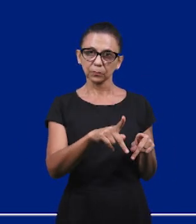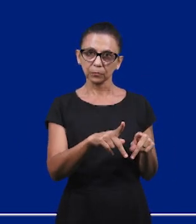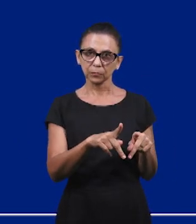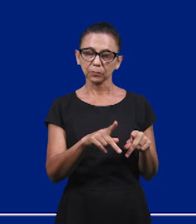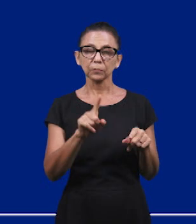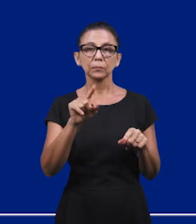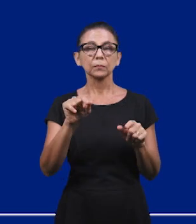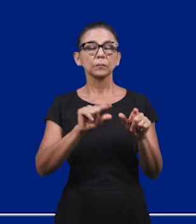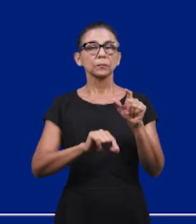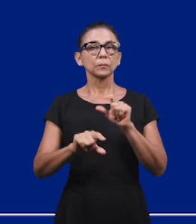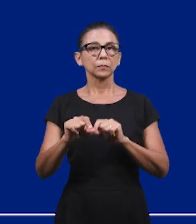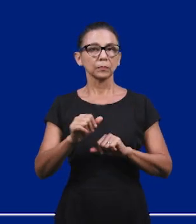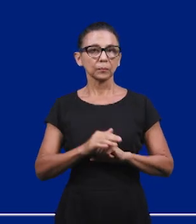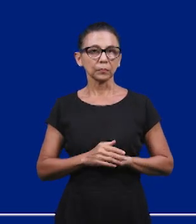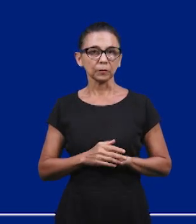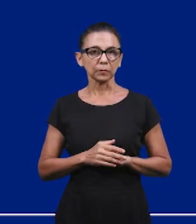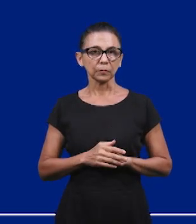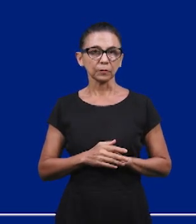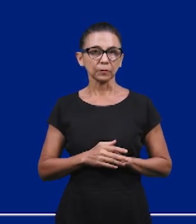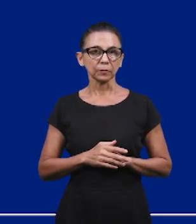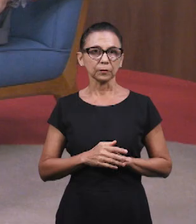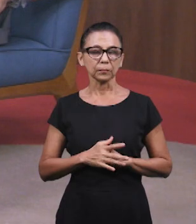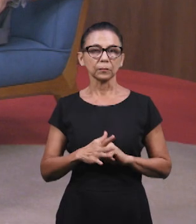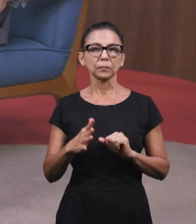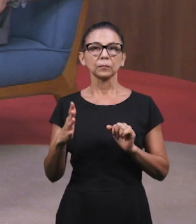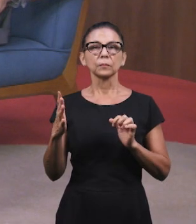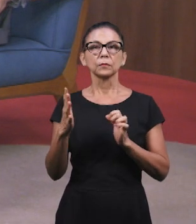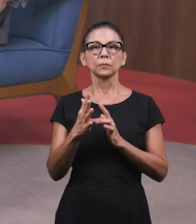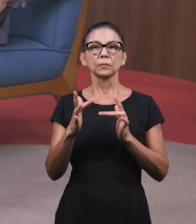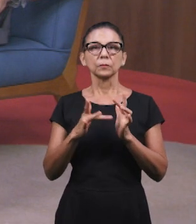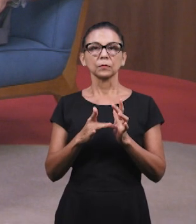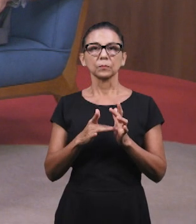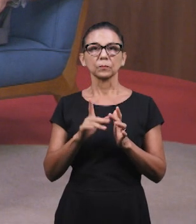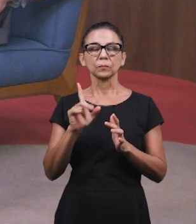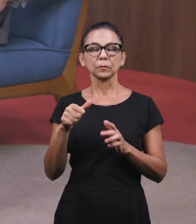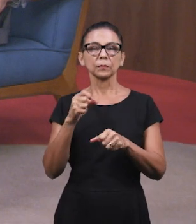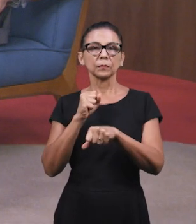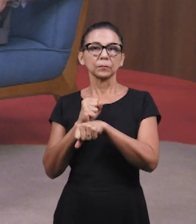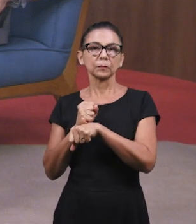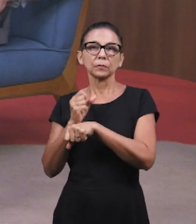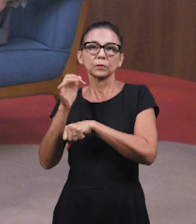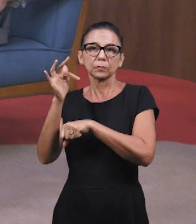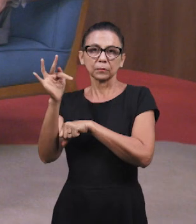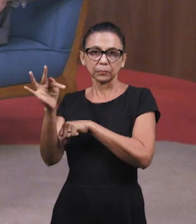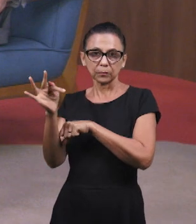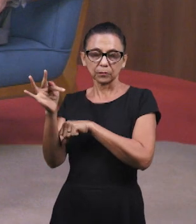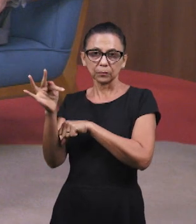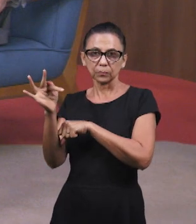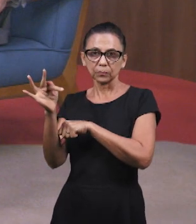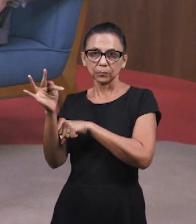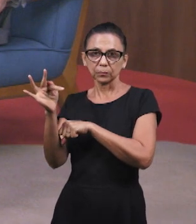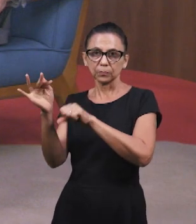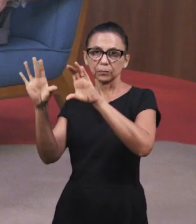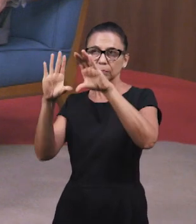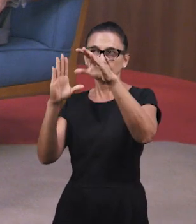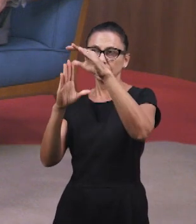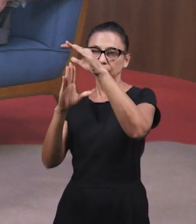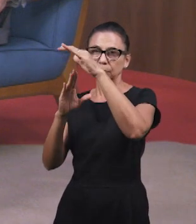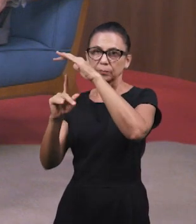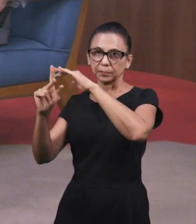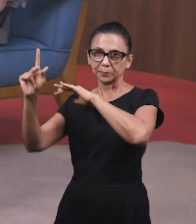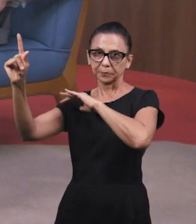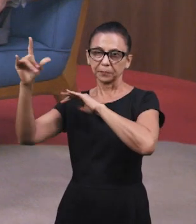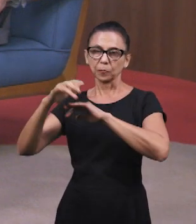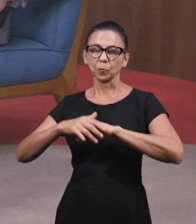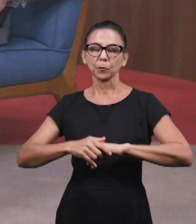C'est ce que nous avons commenté à peu, n'est-ce pas? Et ce verset vient renforcer que le Seigneur Dieu,